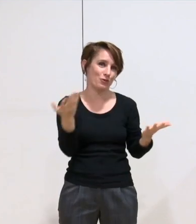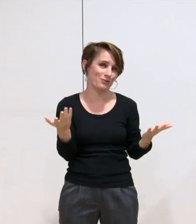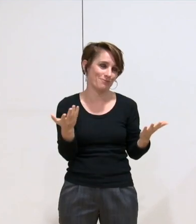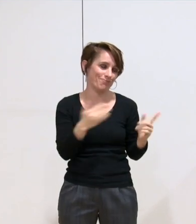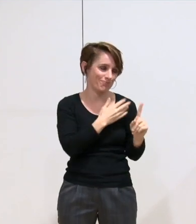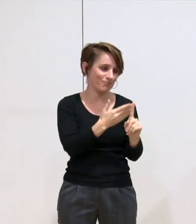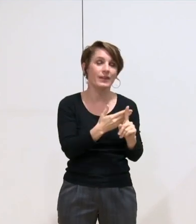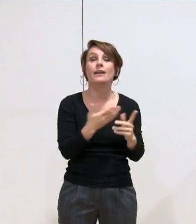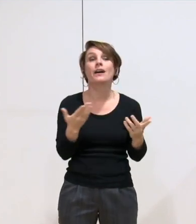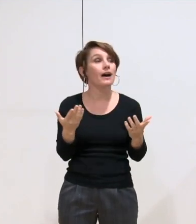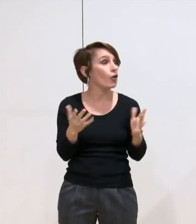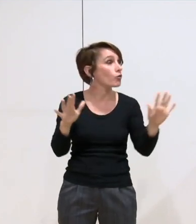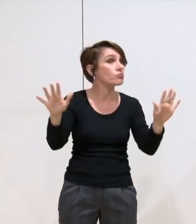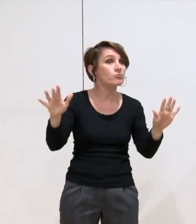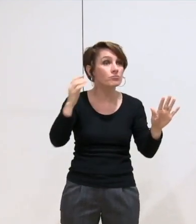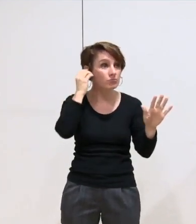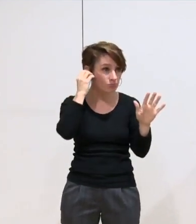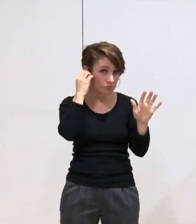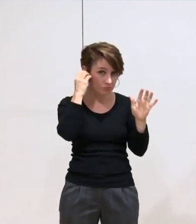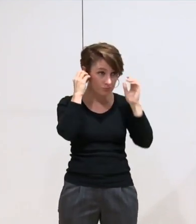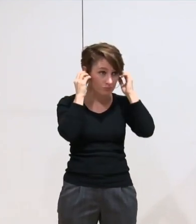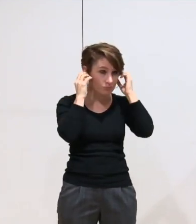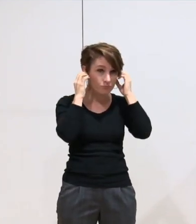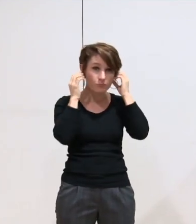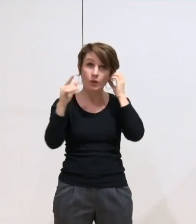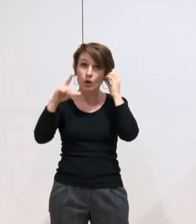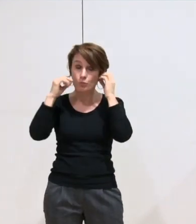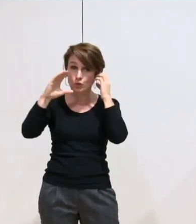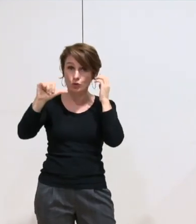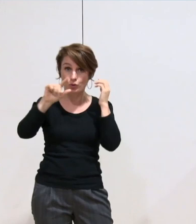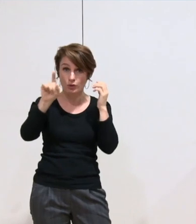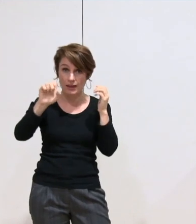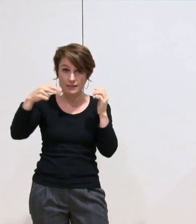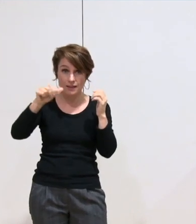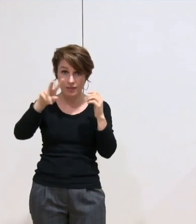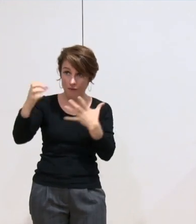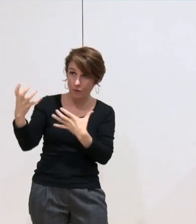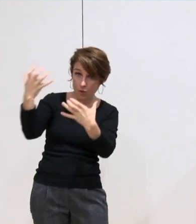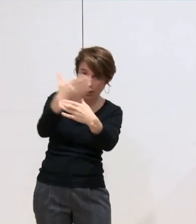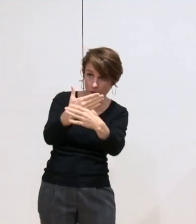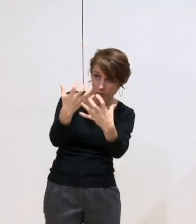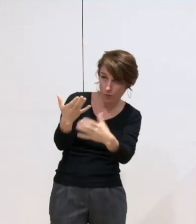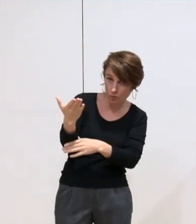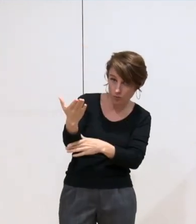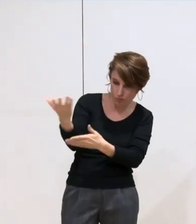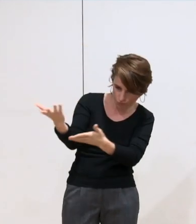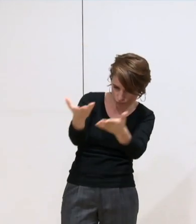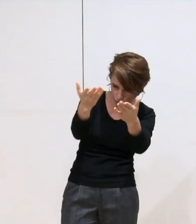mets aux voix qui... Non. Monsieur Cazin, vous voulez intervenir ou c'est pour... Alors, vous avez la